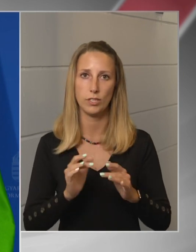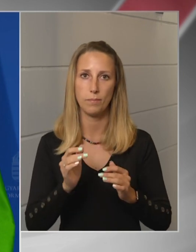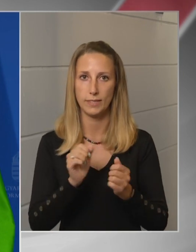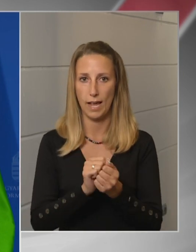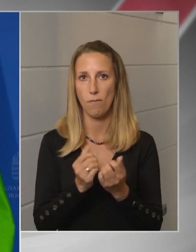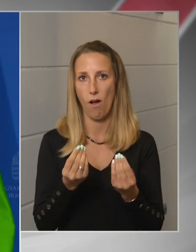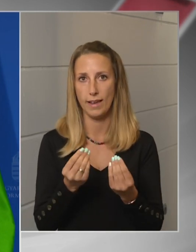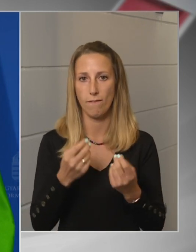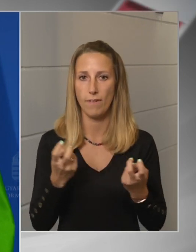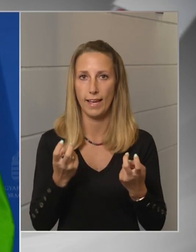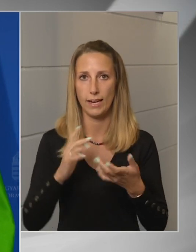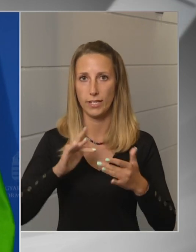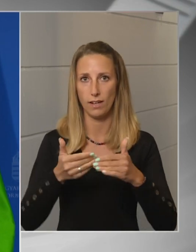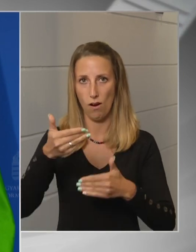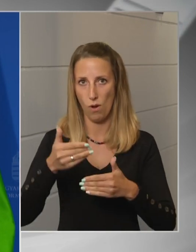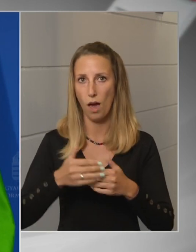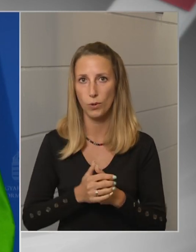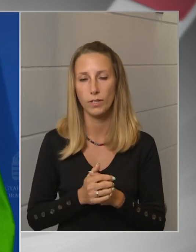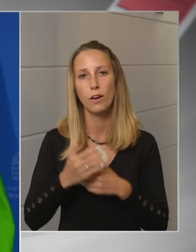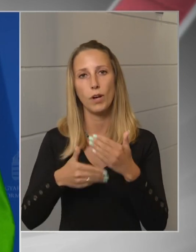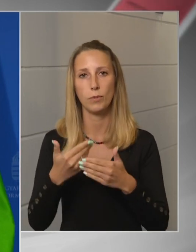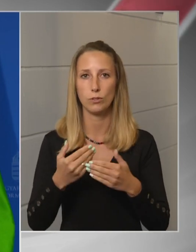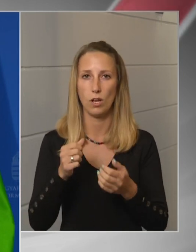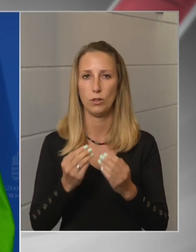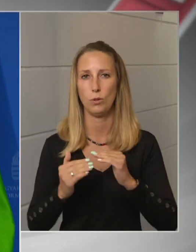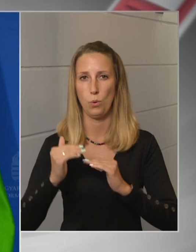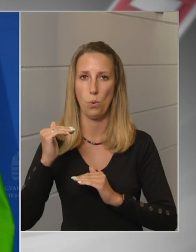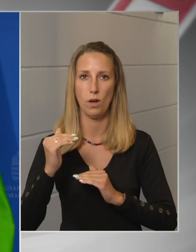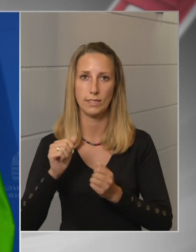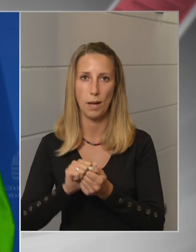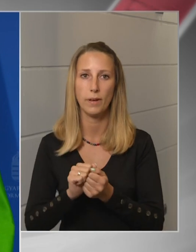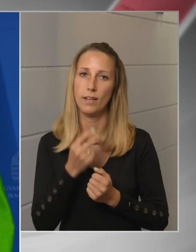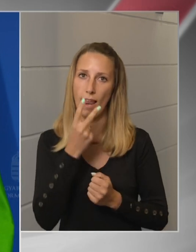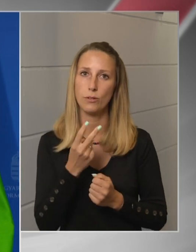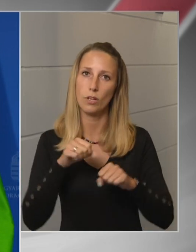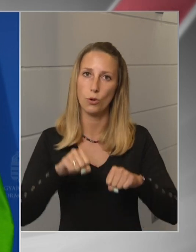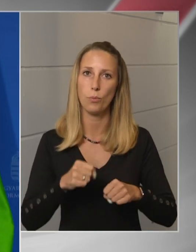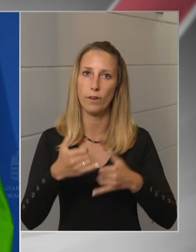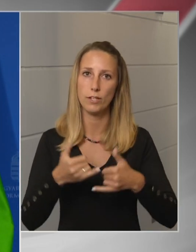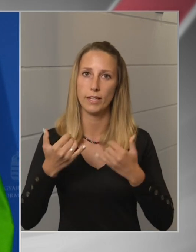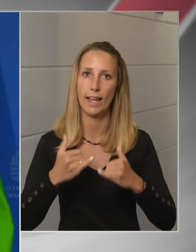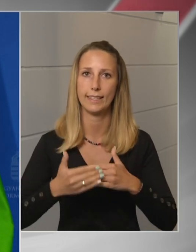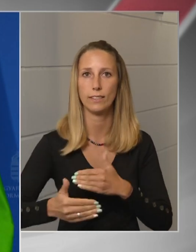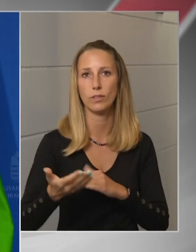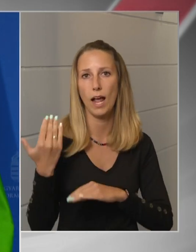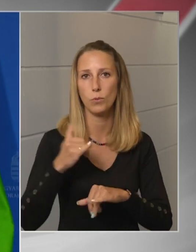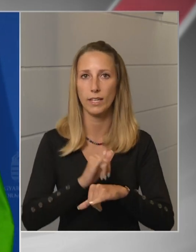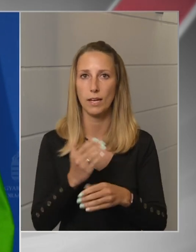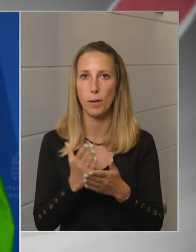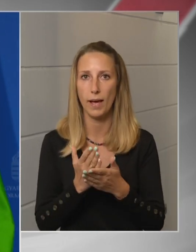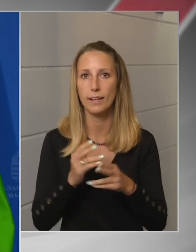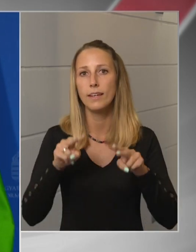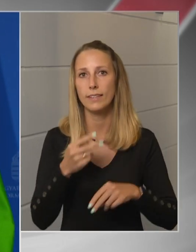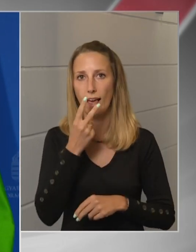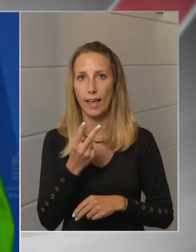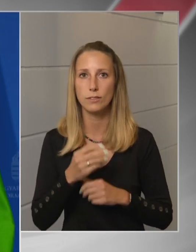ezt a honlapot, de folyamatosan emelkedik ez a szám. És azt is látjuk, hogy nagyon komoly versenyt idított el. Ez az elmúlt hetekben már tényleg